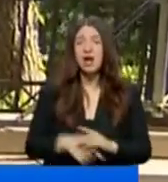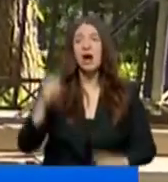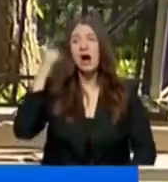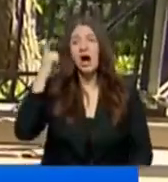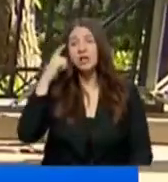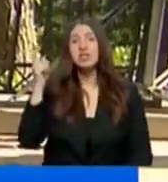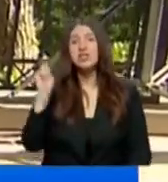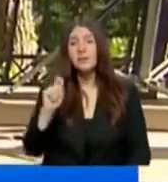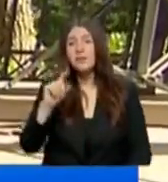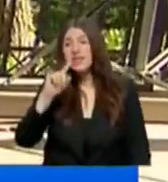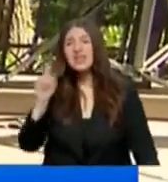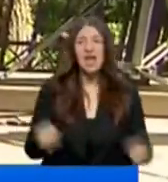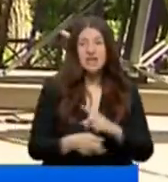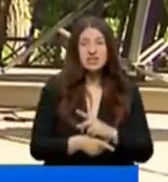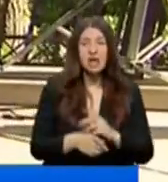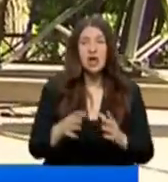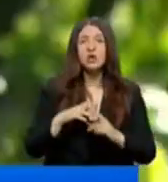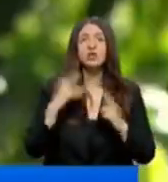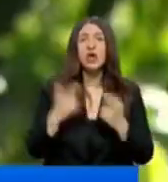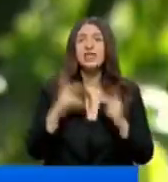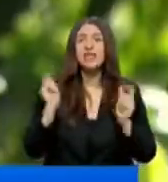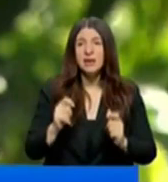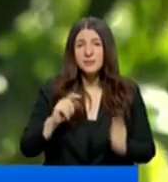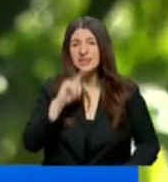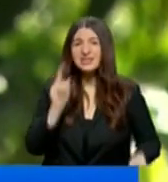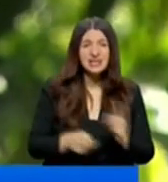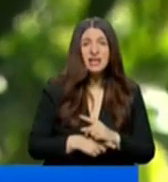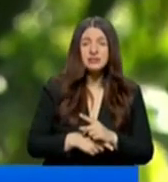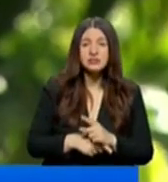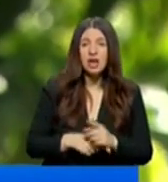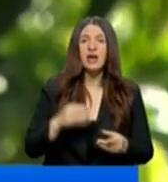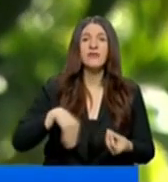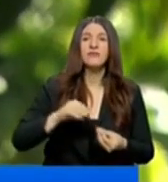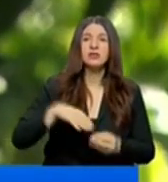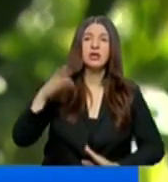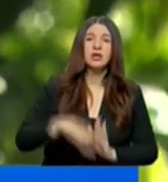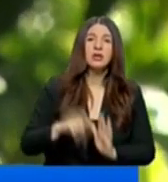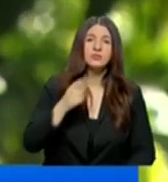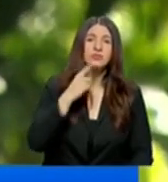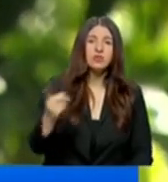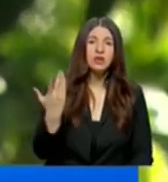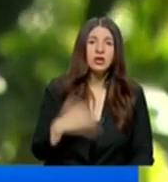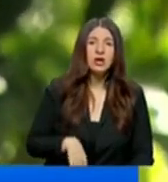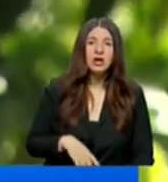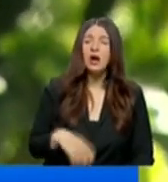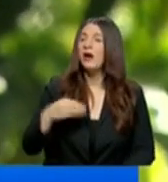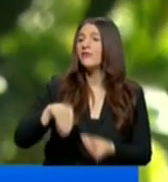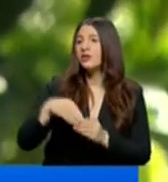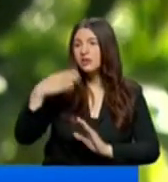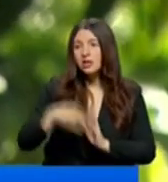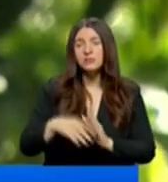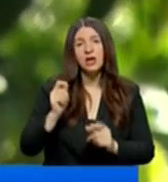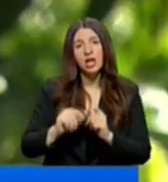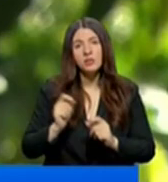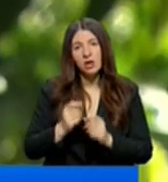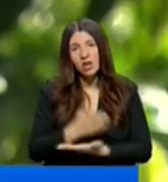aklın, uygulamanın tam tersine, dünyadaki uygulamaların tam tersine faizi indirdim diyor. Ya faizi indirmek